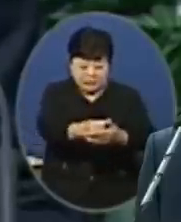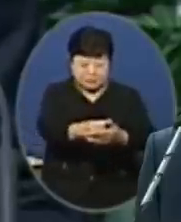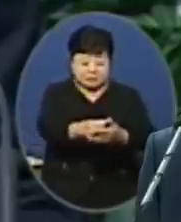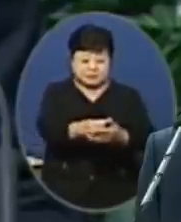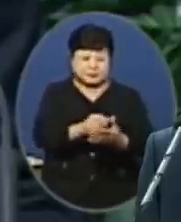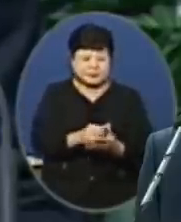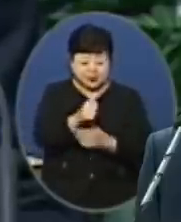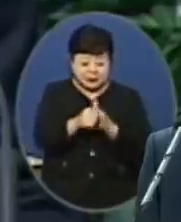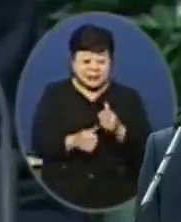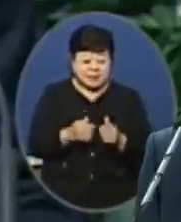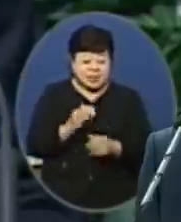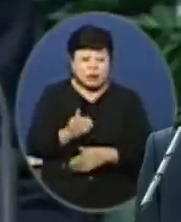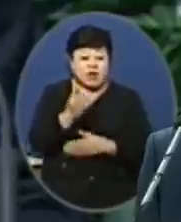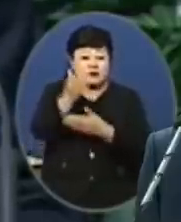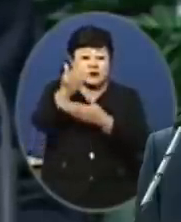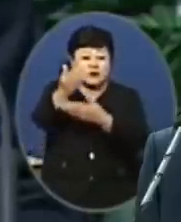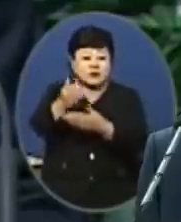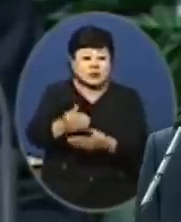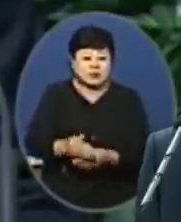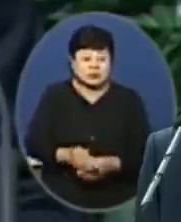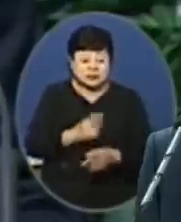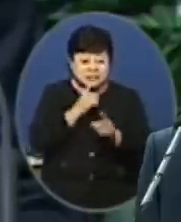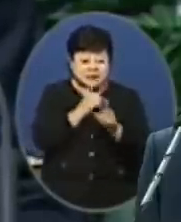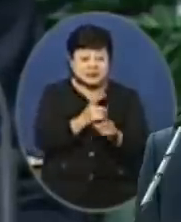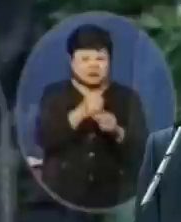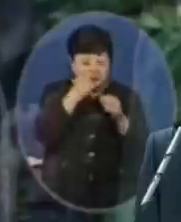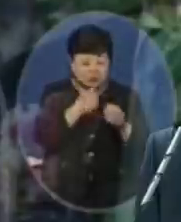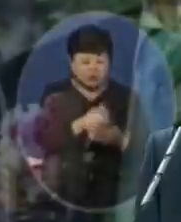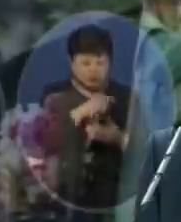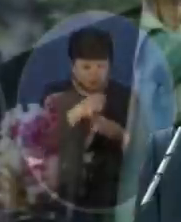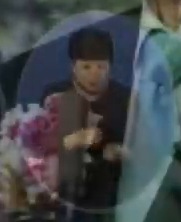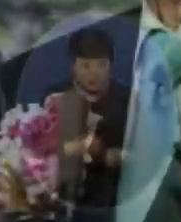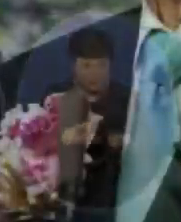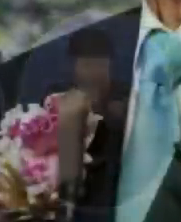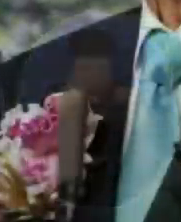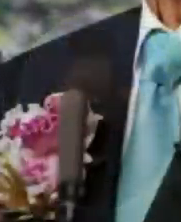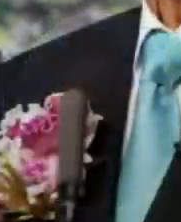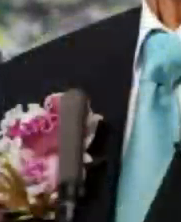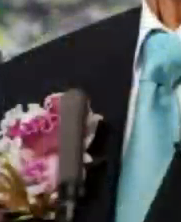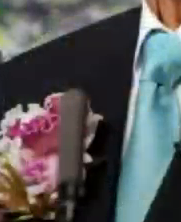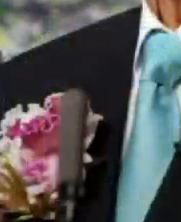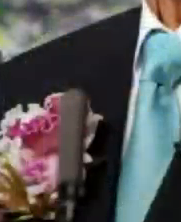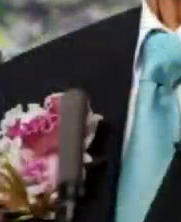담대하여 하나님께 영광을 돌리고 승리로 살게 되시기를 주의 이름으로 축원합니다.